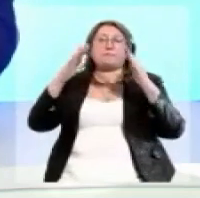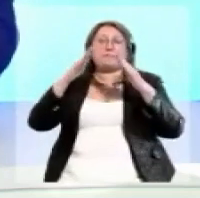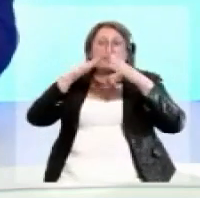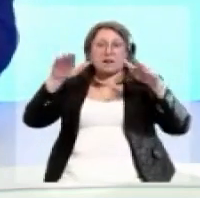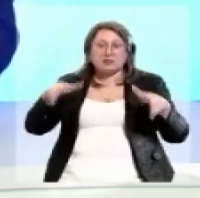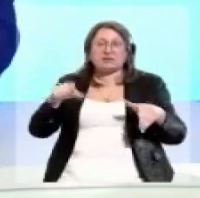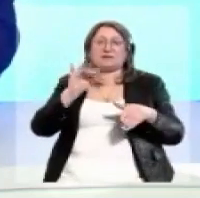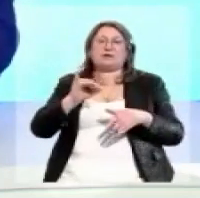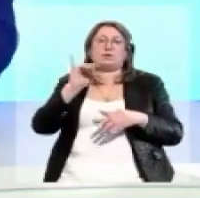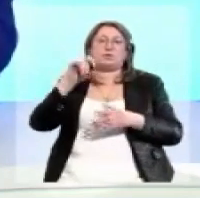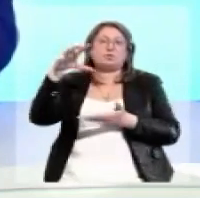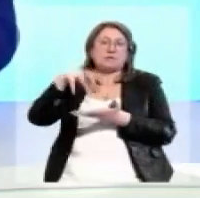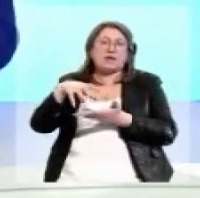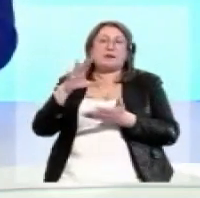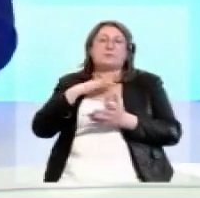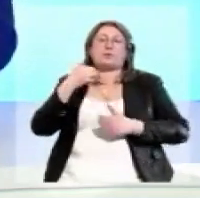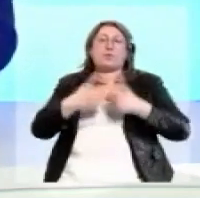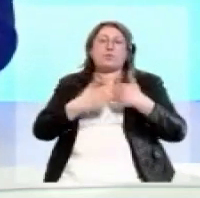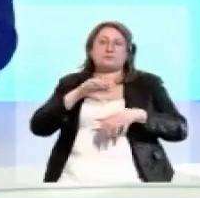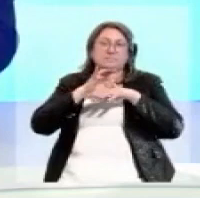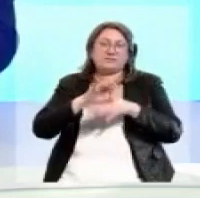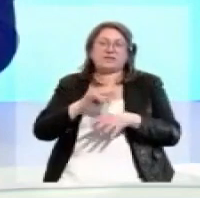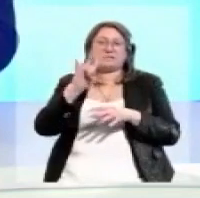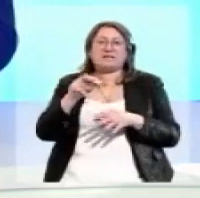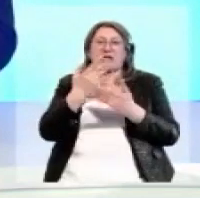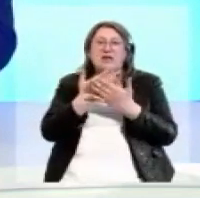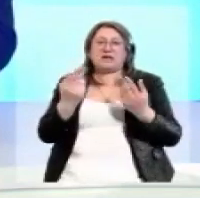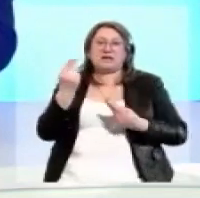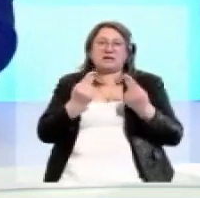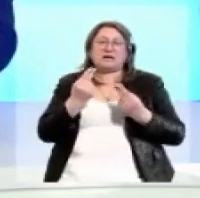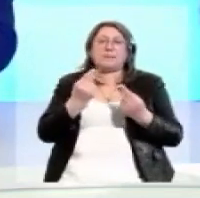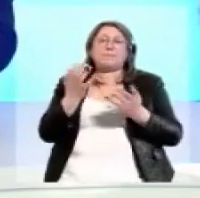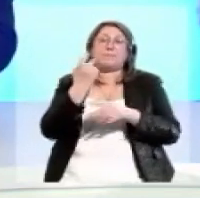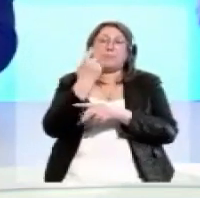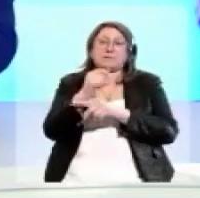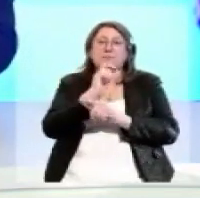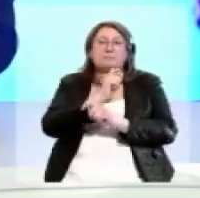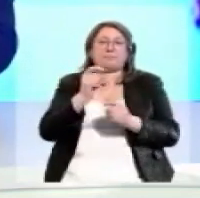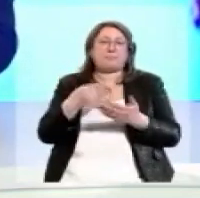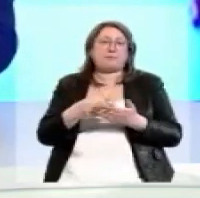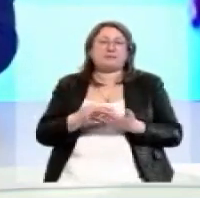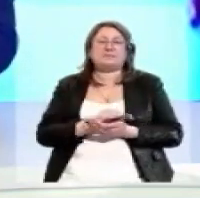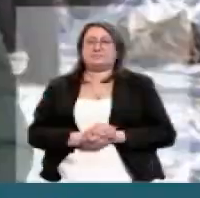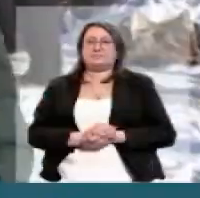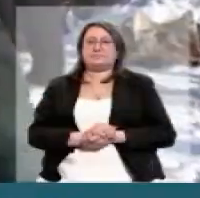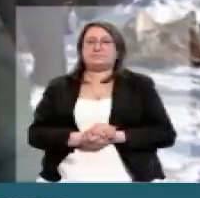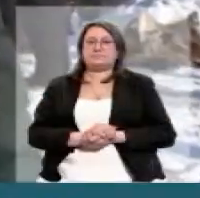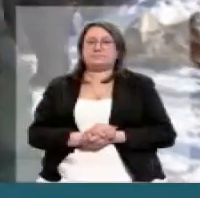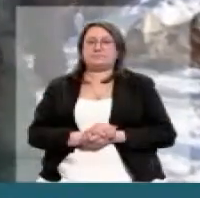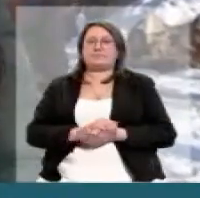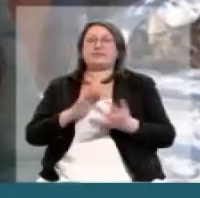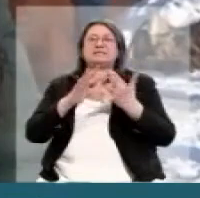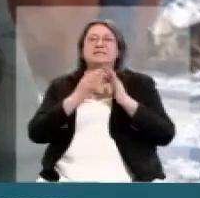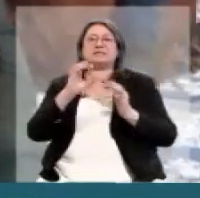орнатылды. Сонымен қоса ұлттық ойындардан сайыстар ұйымдастырылып, жеңімпаздарға қаржылай сыйлықтар табысталды.